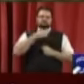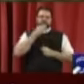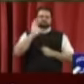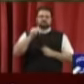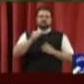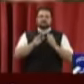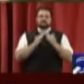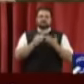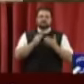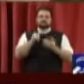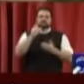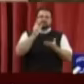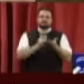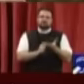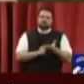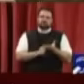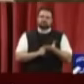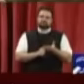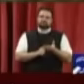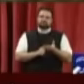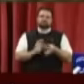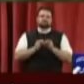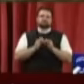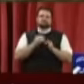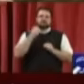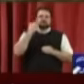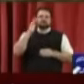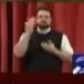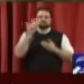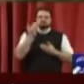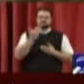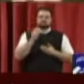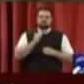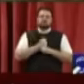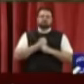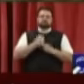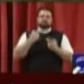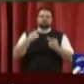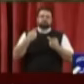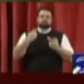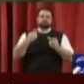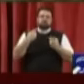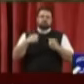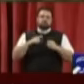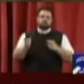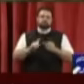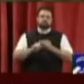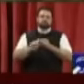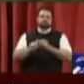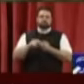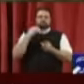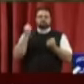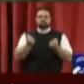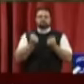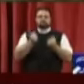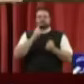se referă? Când ai citit, ai făcut tot felul de conexiuni. normal când te duci undeva sau lucrezi undeva sau creezi un proiect,